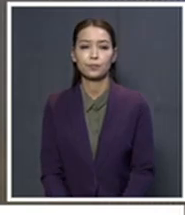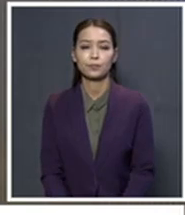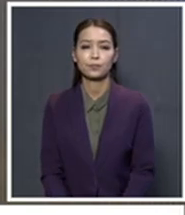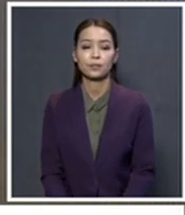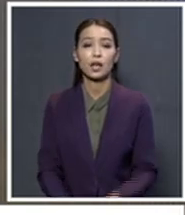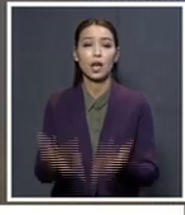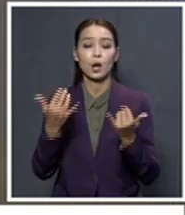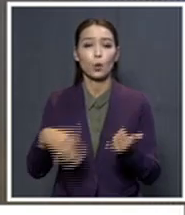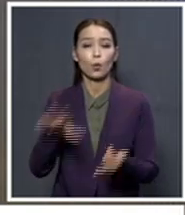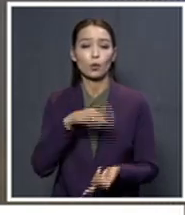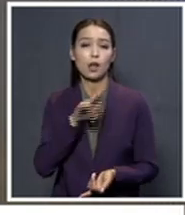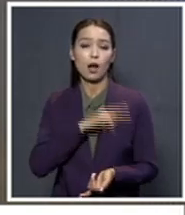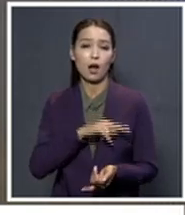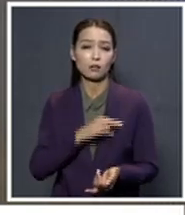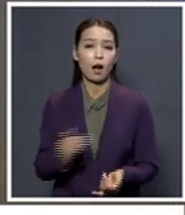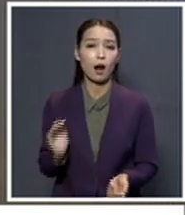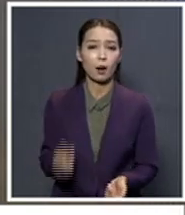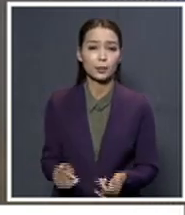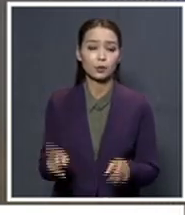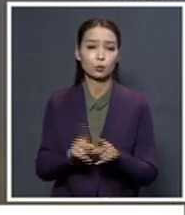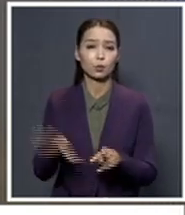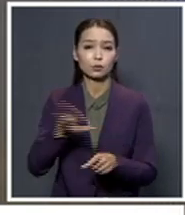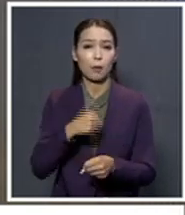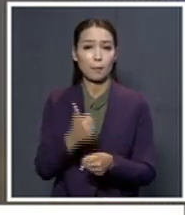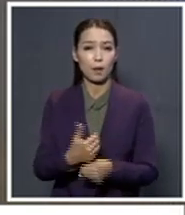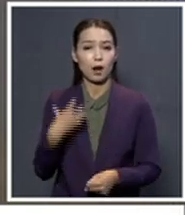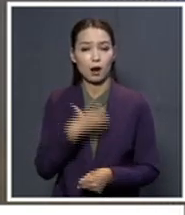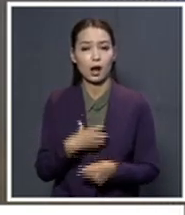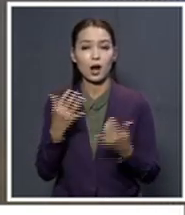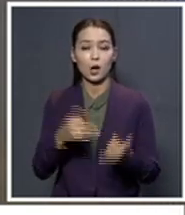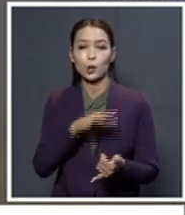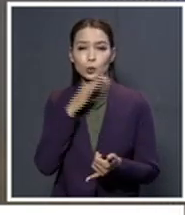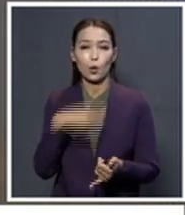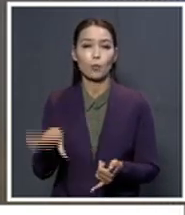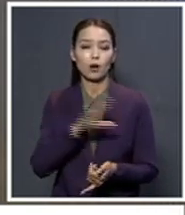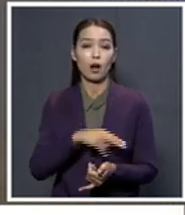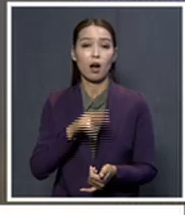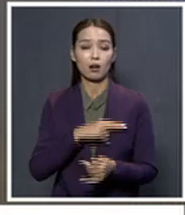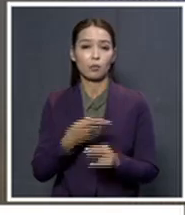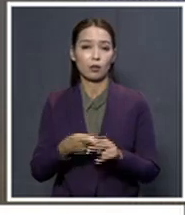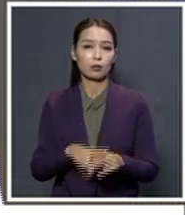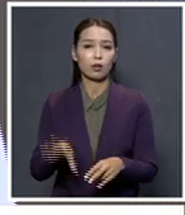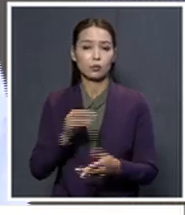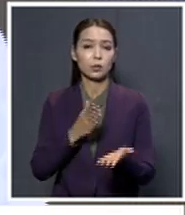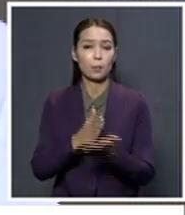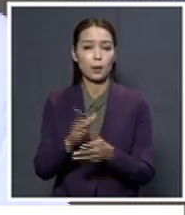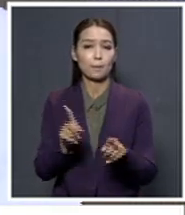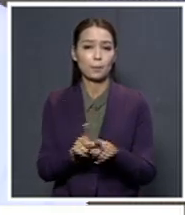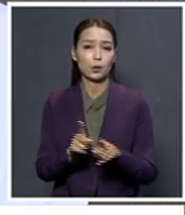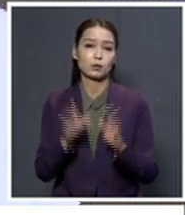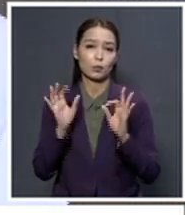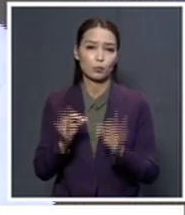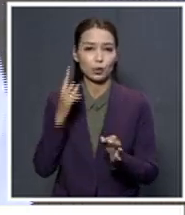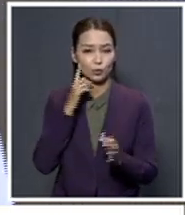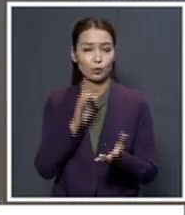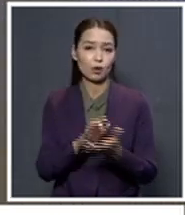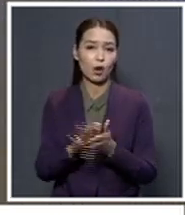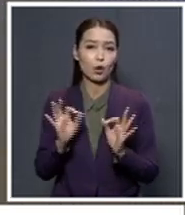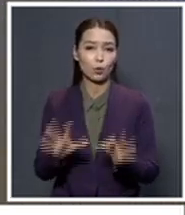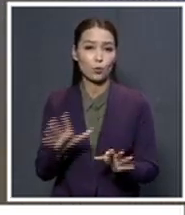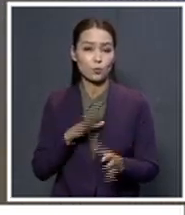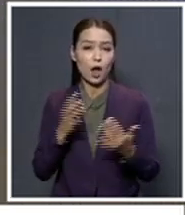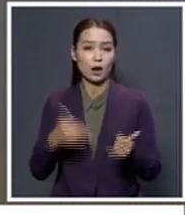Бүгінде адам капиталы ұлт жетістігінің басты факторы. Қазір көп мәселе қарулы қақтығыстармен емес, парасатты шешімдер арқылы дұрыс жолға қойылады. Ал